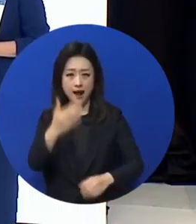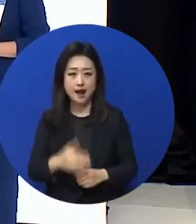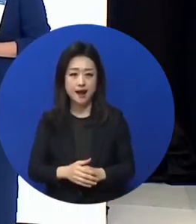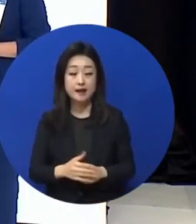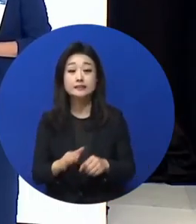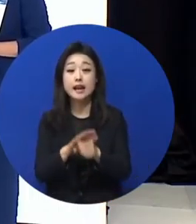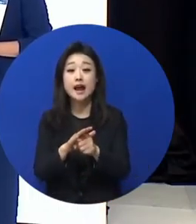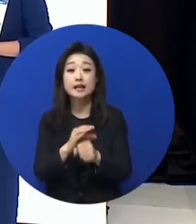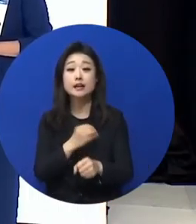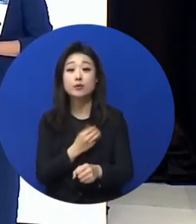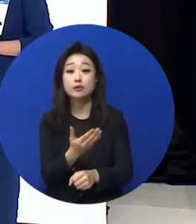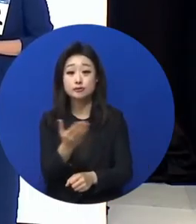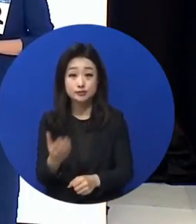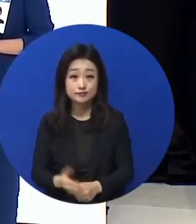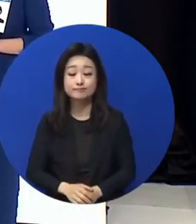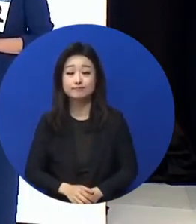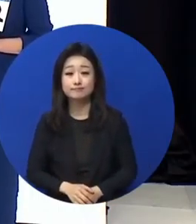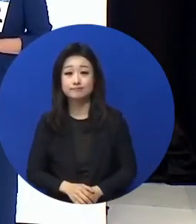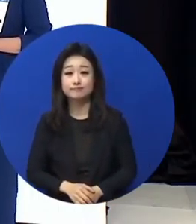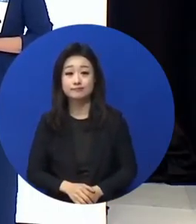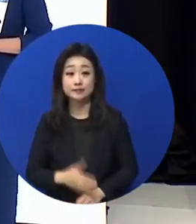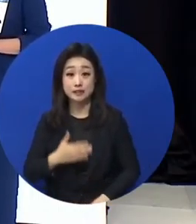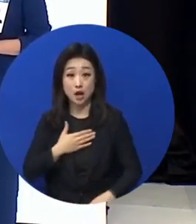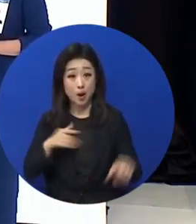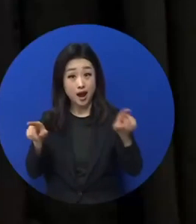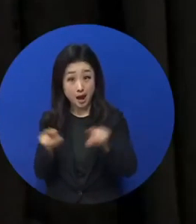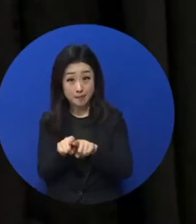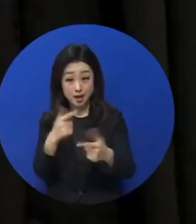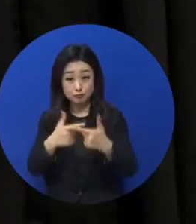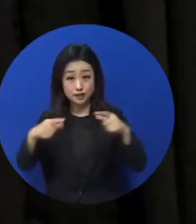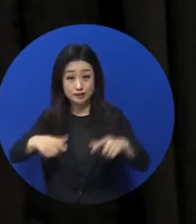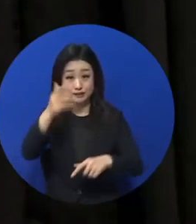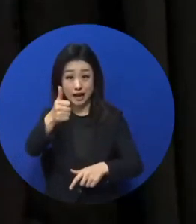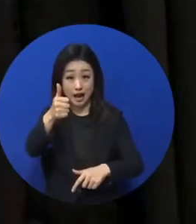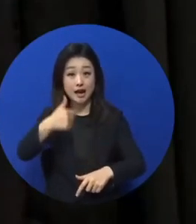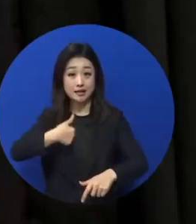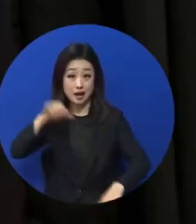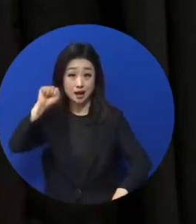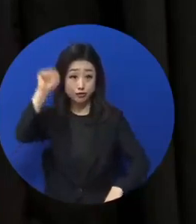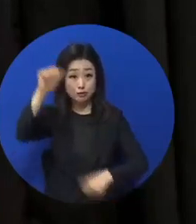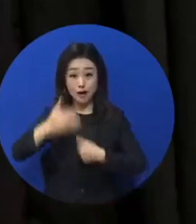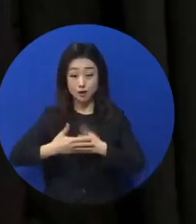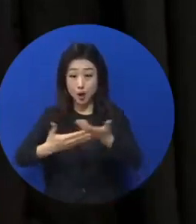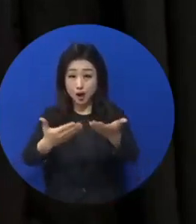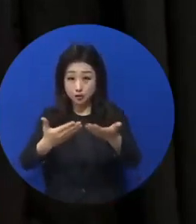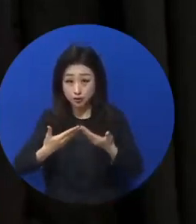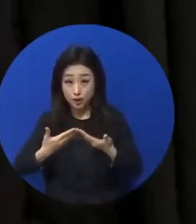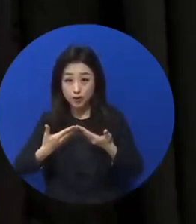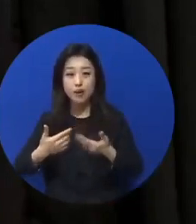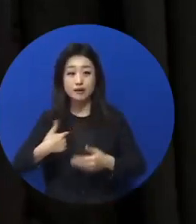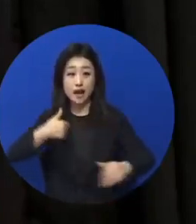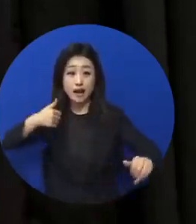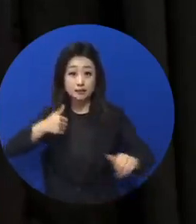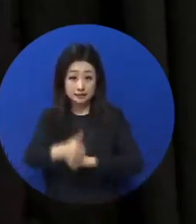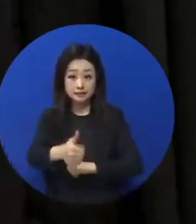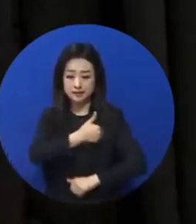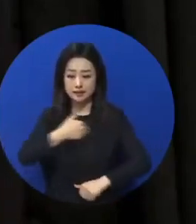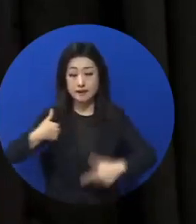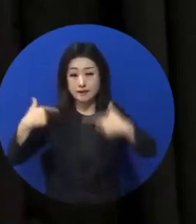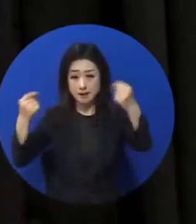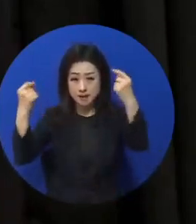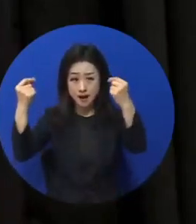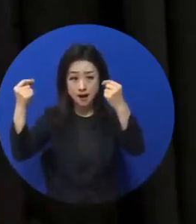사랑하는 당원 동지 여러분, 저와 함께 부산시장에 출마합시다. 꼭 승리해서 떳떳한 승전보를